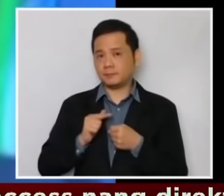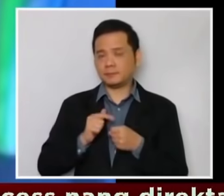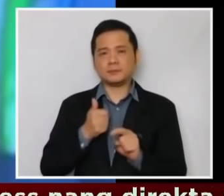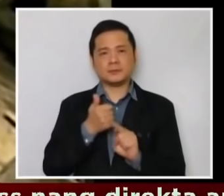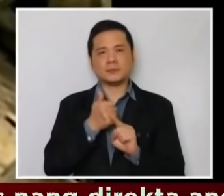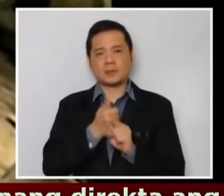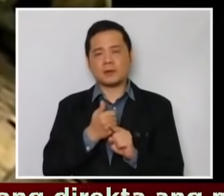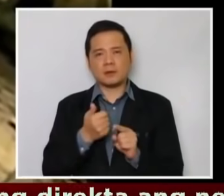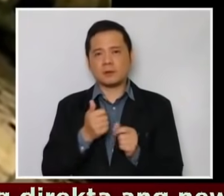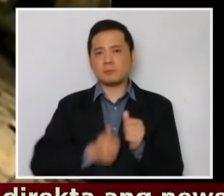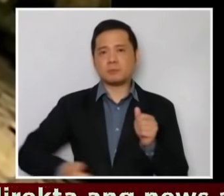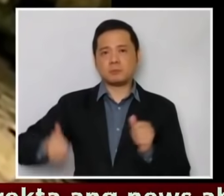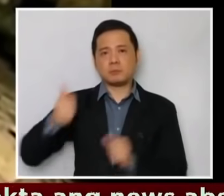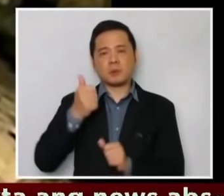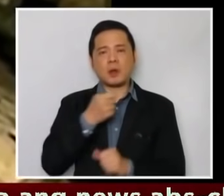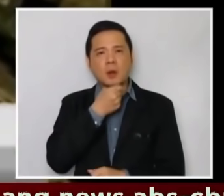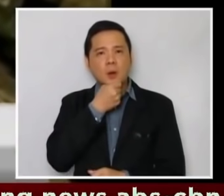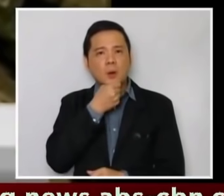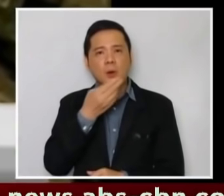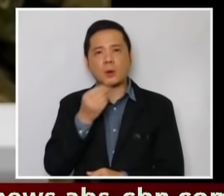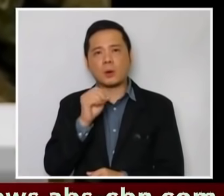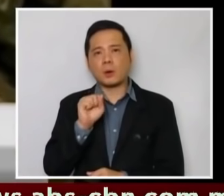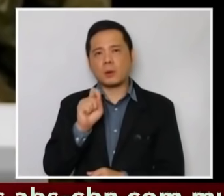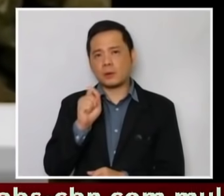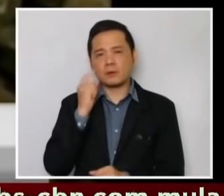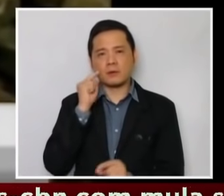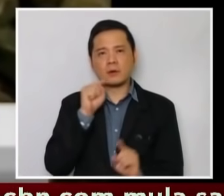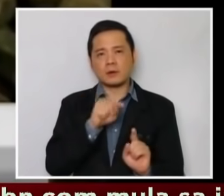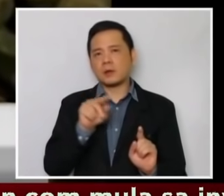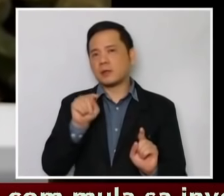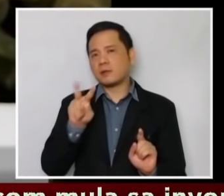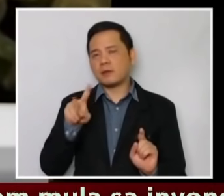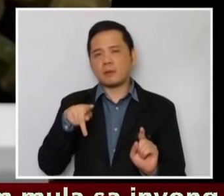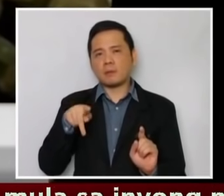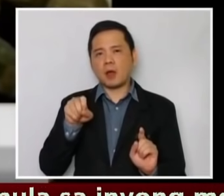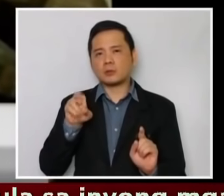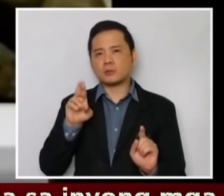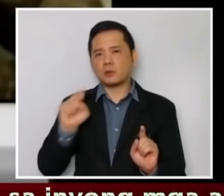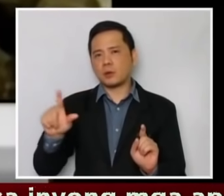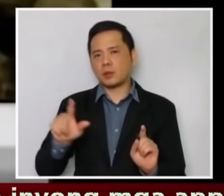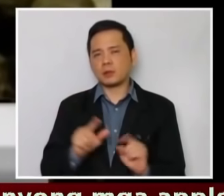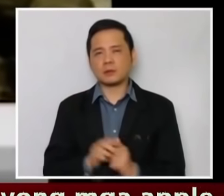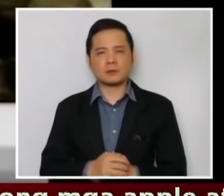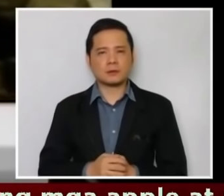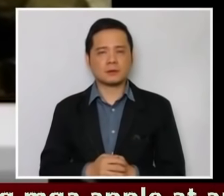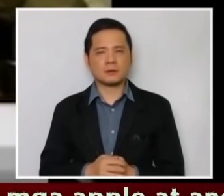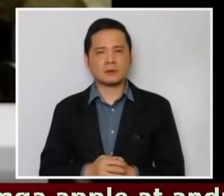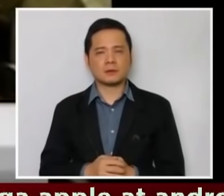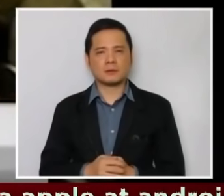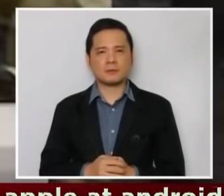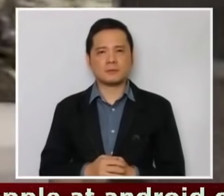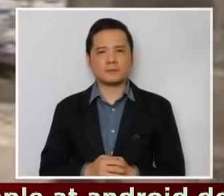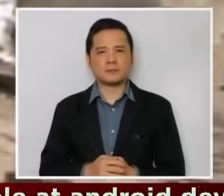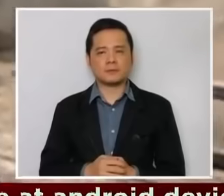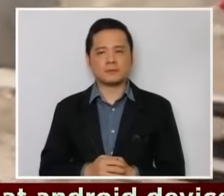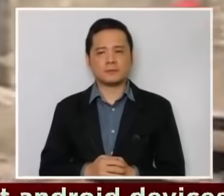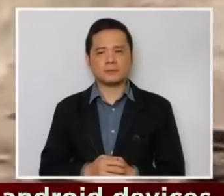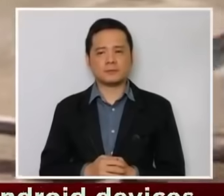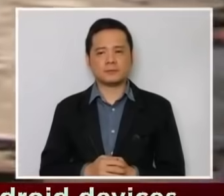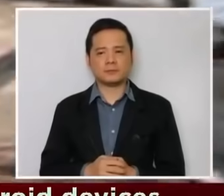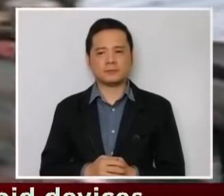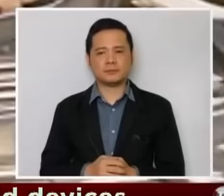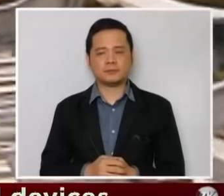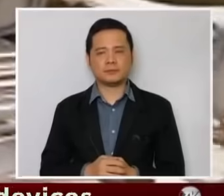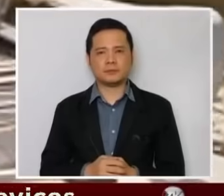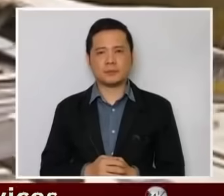Patrol. Bayan, sa pag-ikot namin dito sa bayan ng Baganga, Davao Oriental, nakausap... Kung nasaan